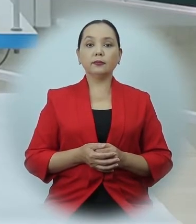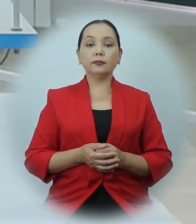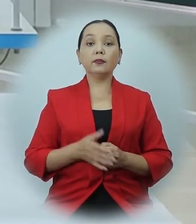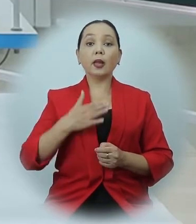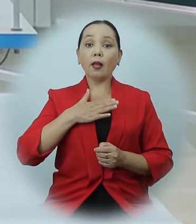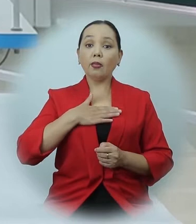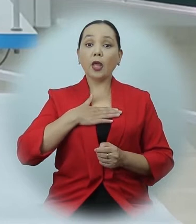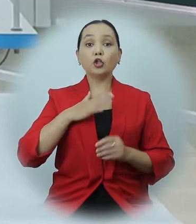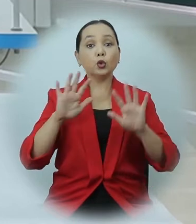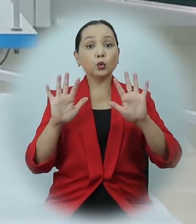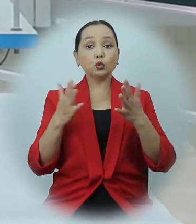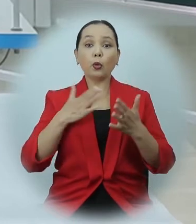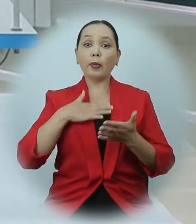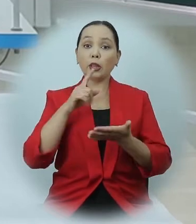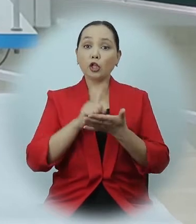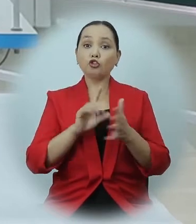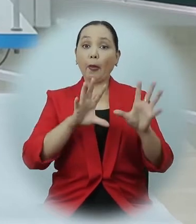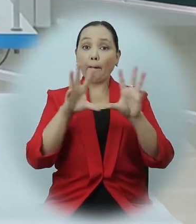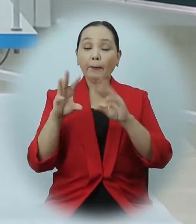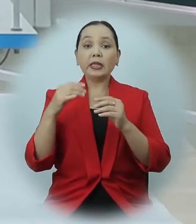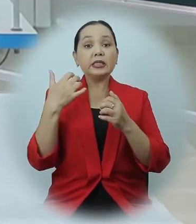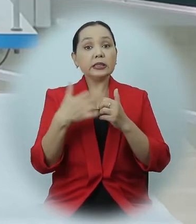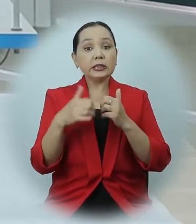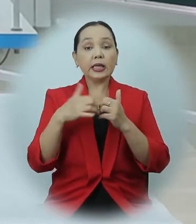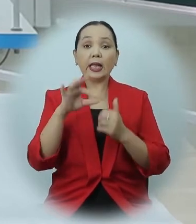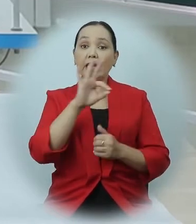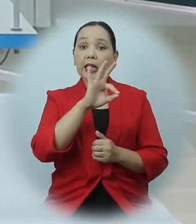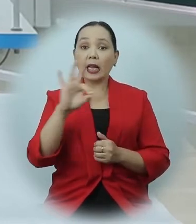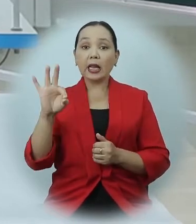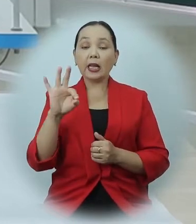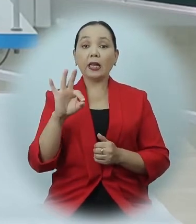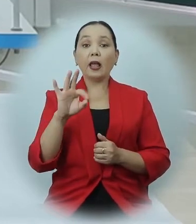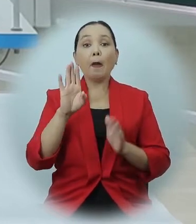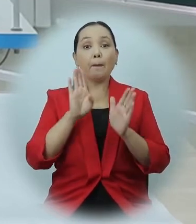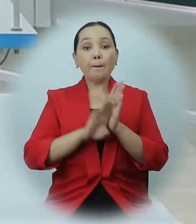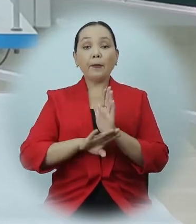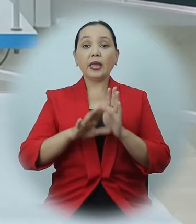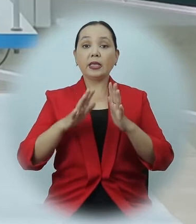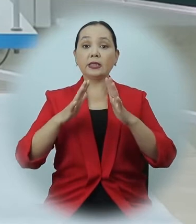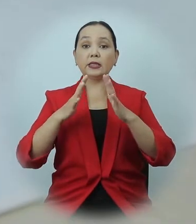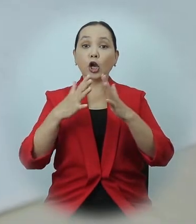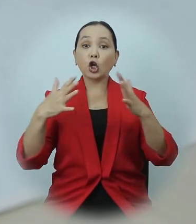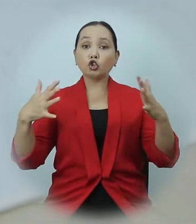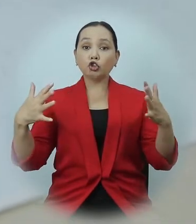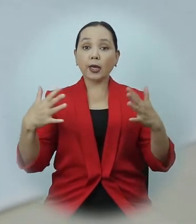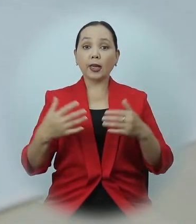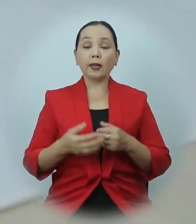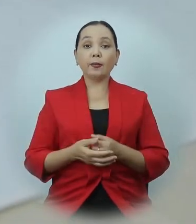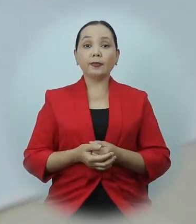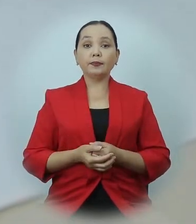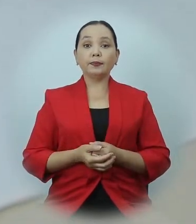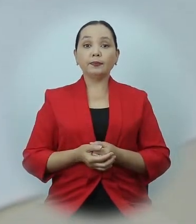В нашем случае мы должны переснять среднюю линию боковины без расширения тоже.